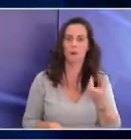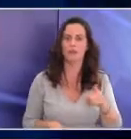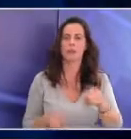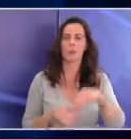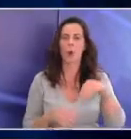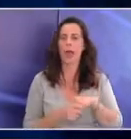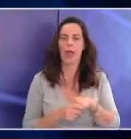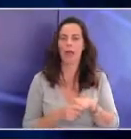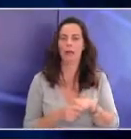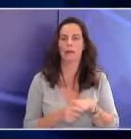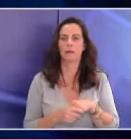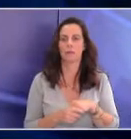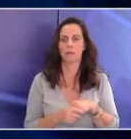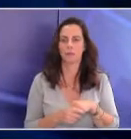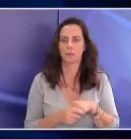כאילו חלק מאיזה מין,